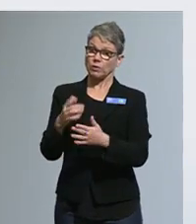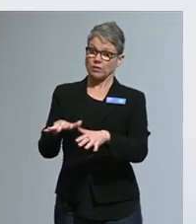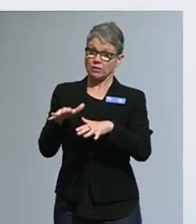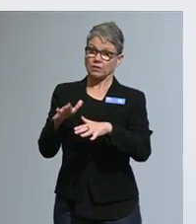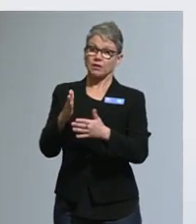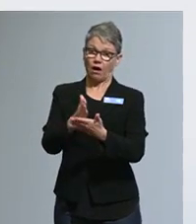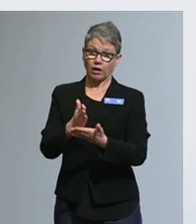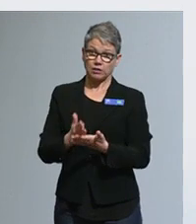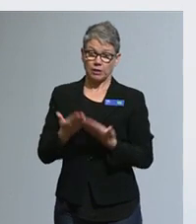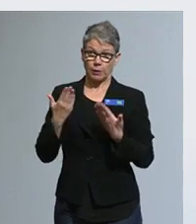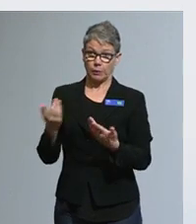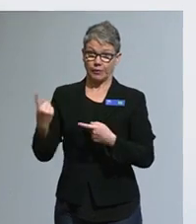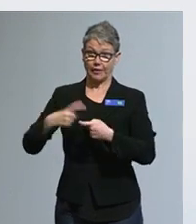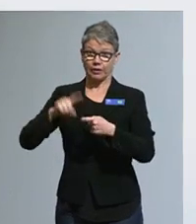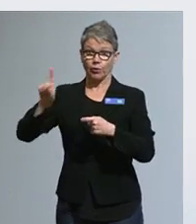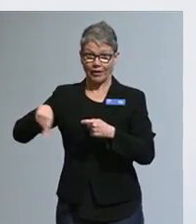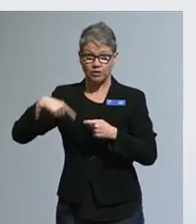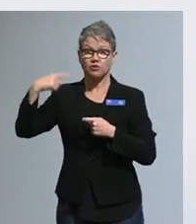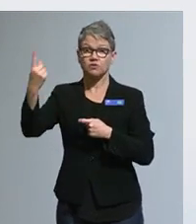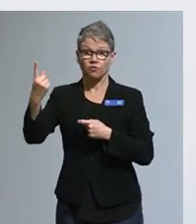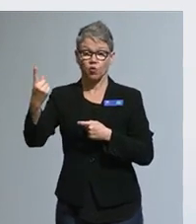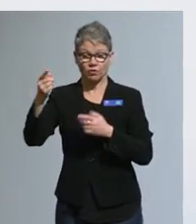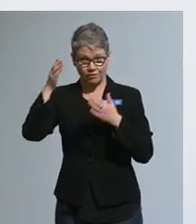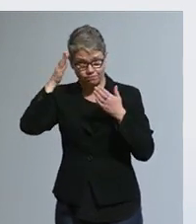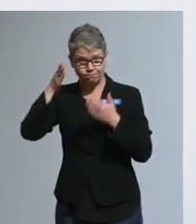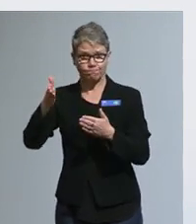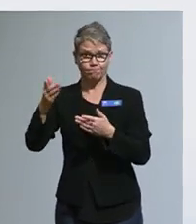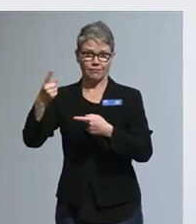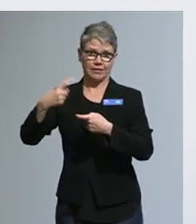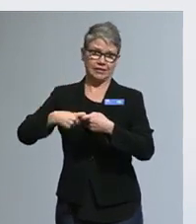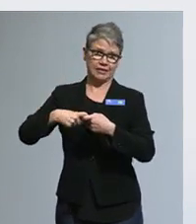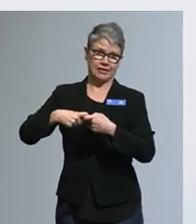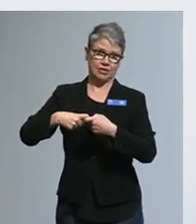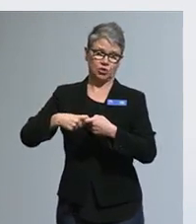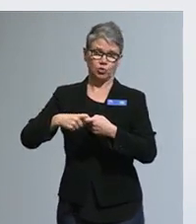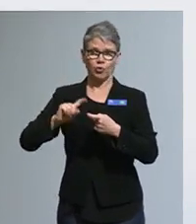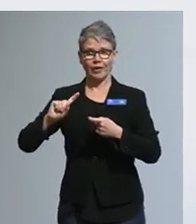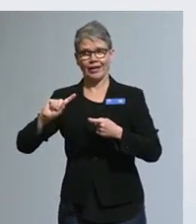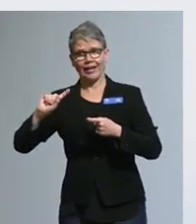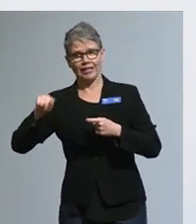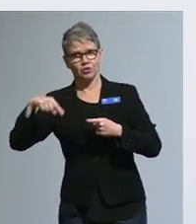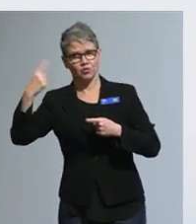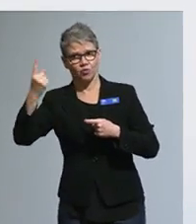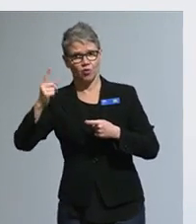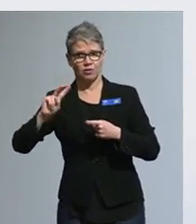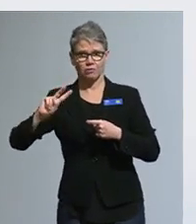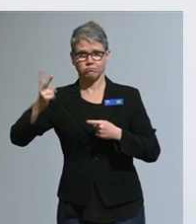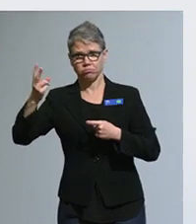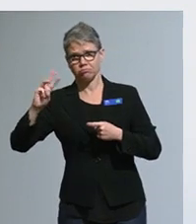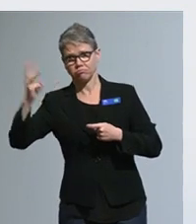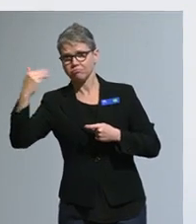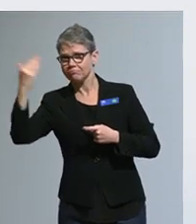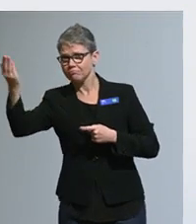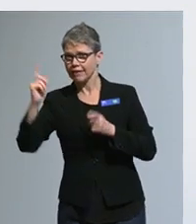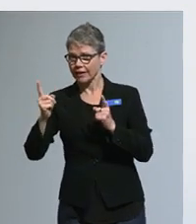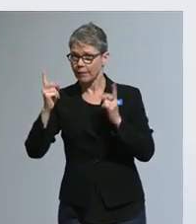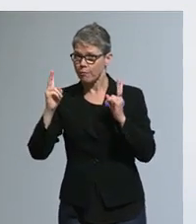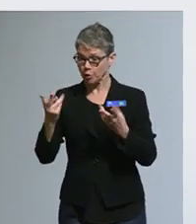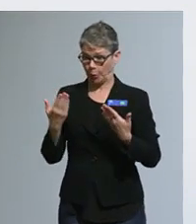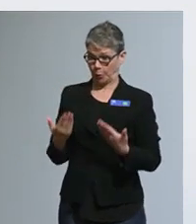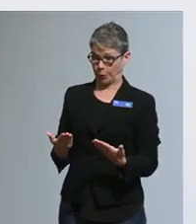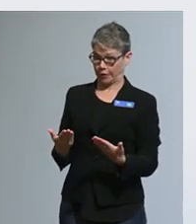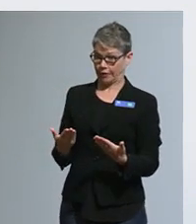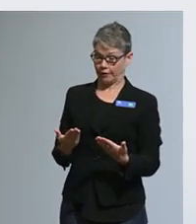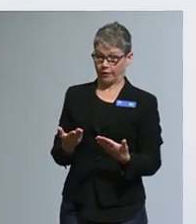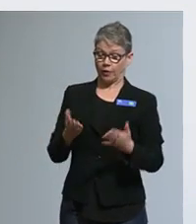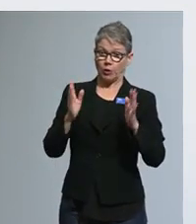on erityisesti ensi vuotta ajatellen, ehkä muutamia seuraaviakin, mutta erityisesti nyt ensi vuoden budjettiin. Eli kun tässä oli